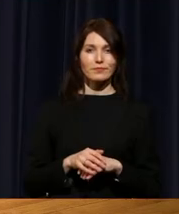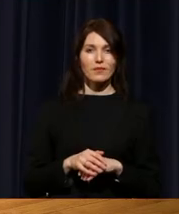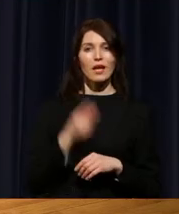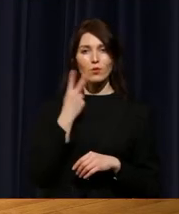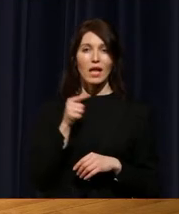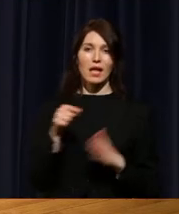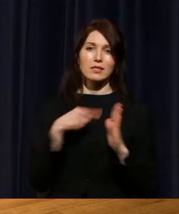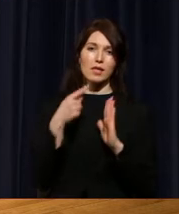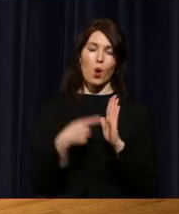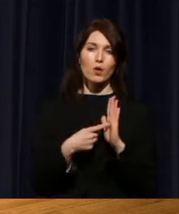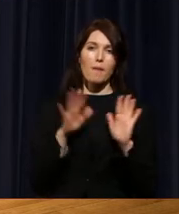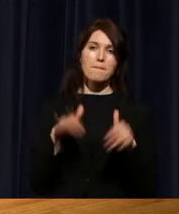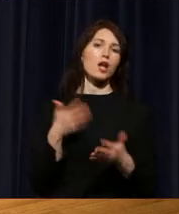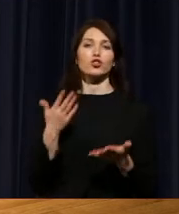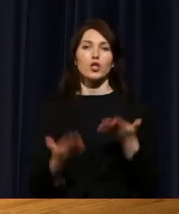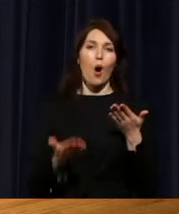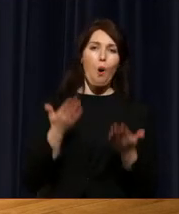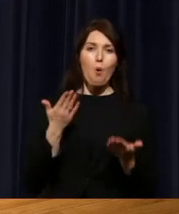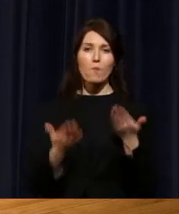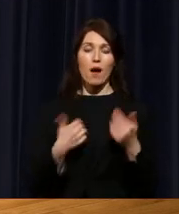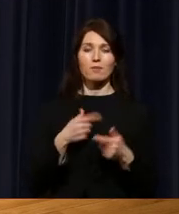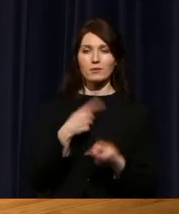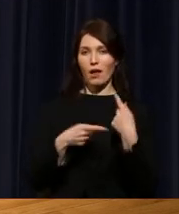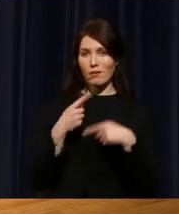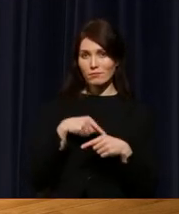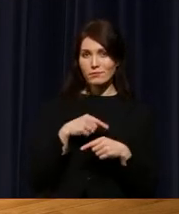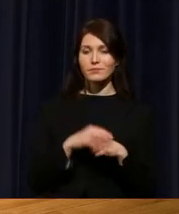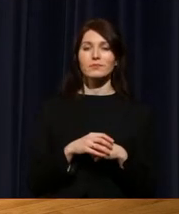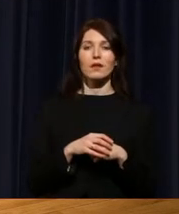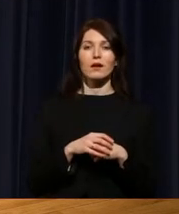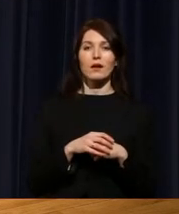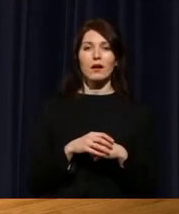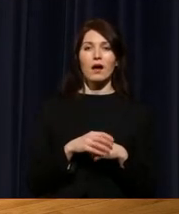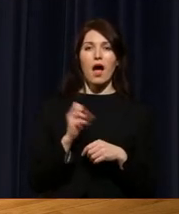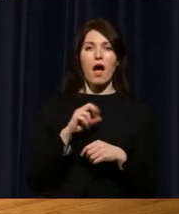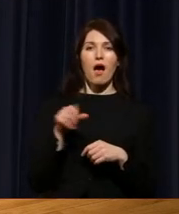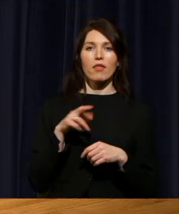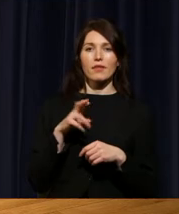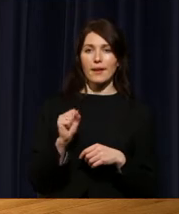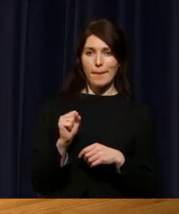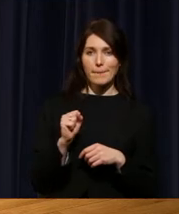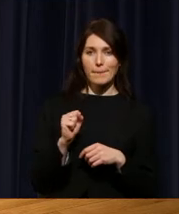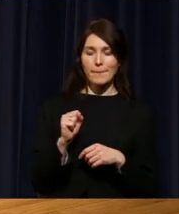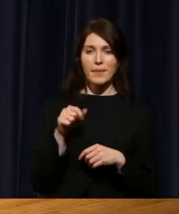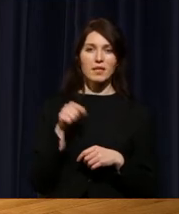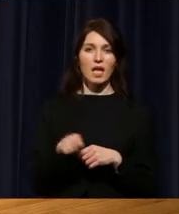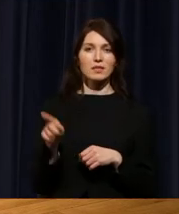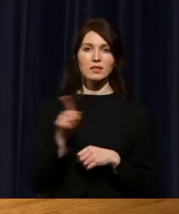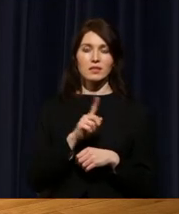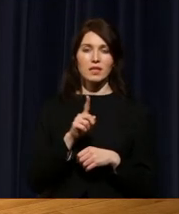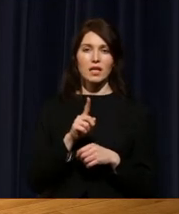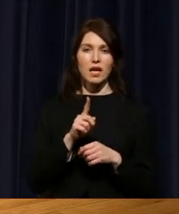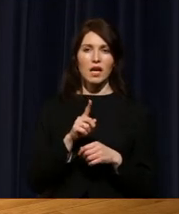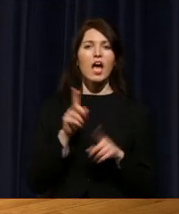tas jautājums par tām šaubām, es atgriezīšos atpakaļ pie Andras. Tas ir tāds,